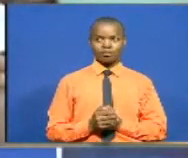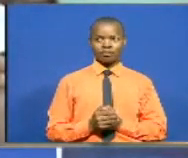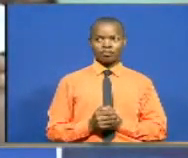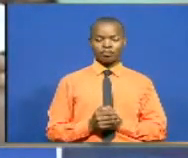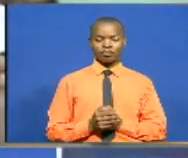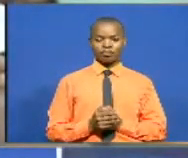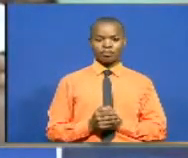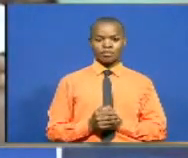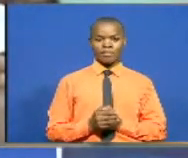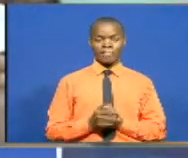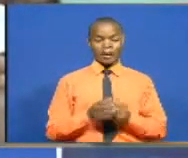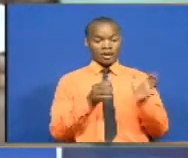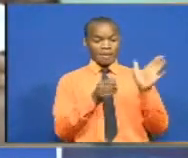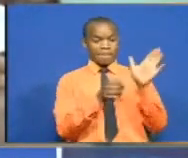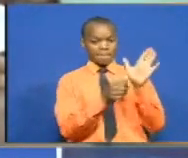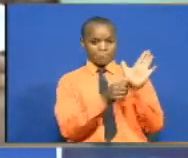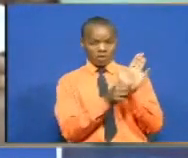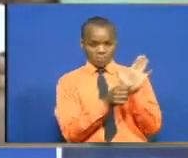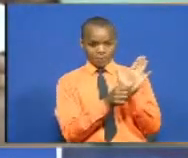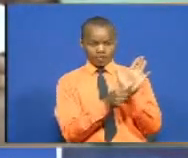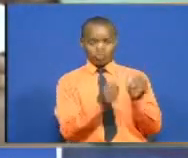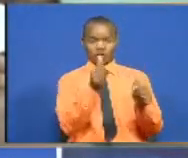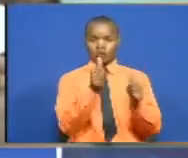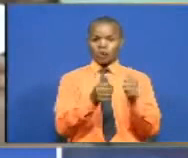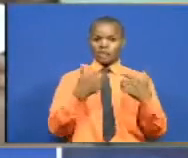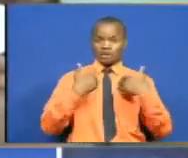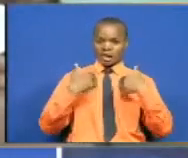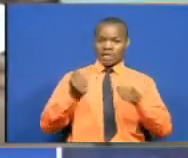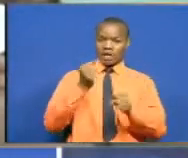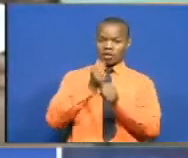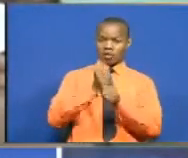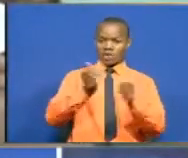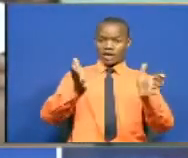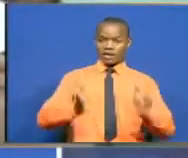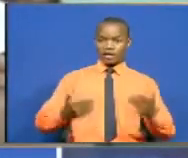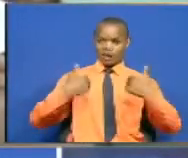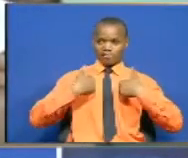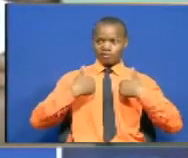wamekuwa wakisitiza ya kwamba ifanyike kabla